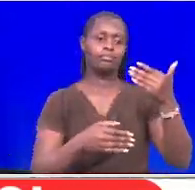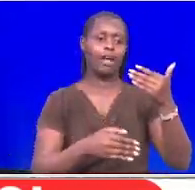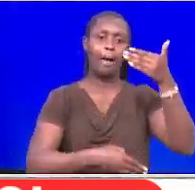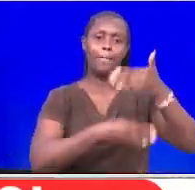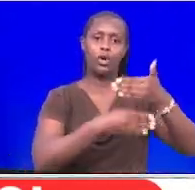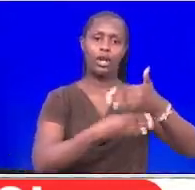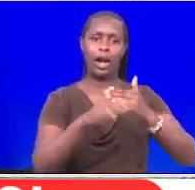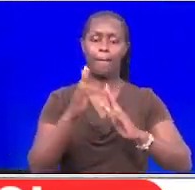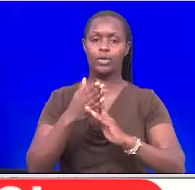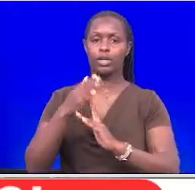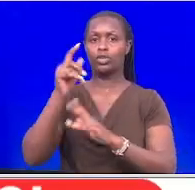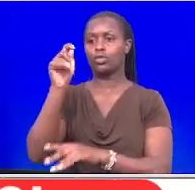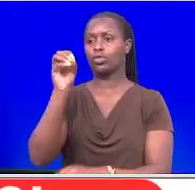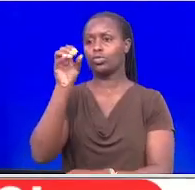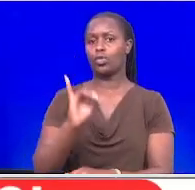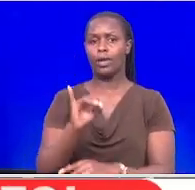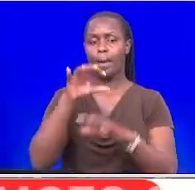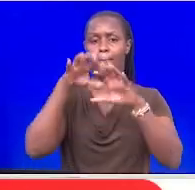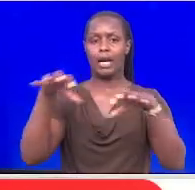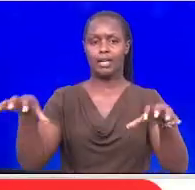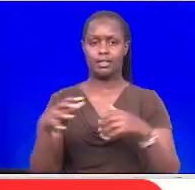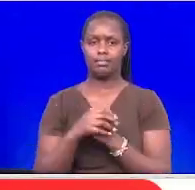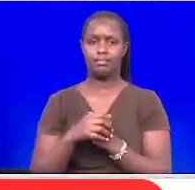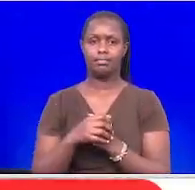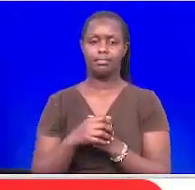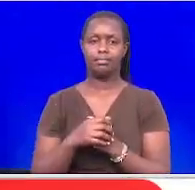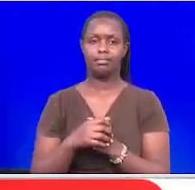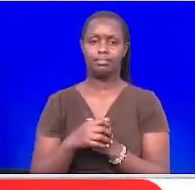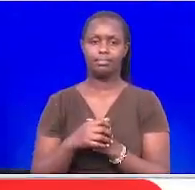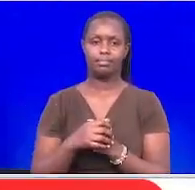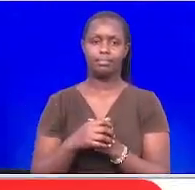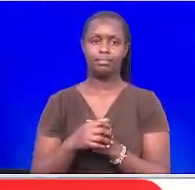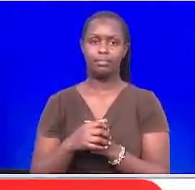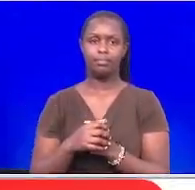Toi katika mwaka huu wa kifedha. Elizabeth Atieno, TV 47.